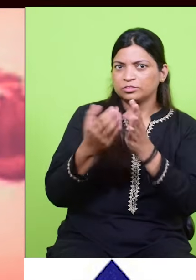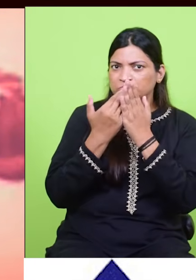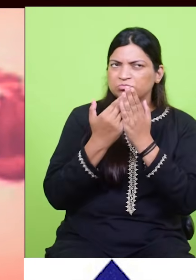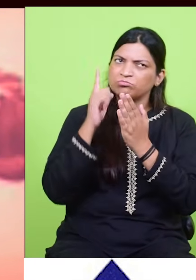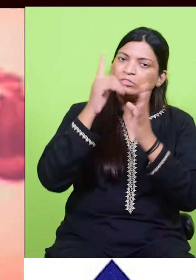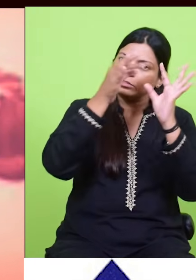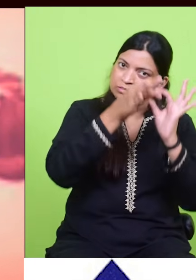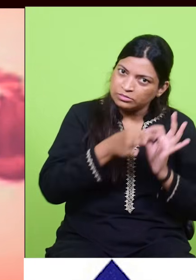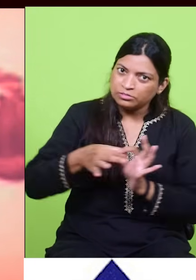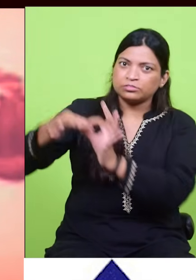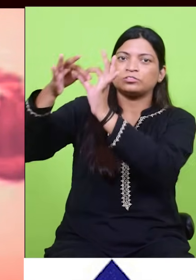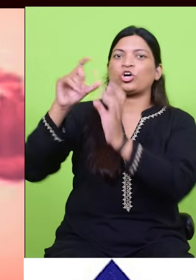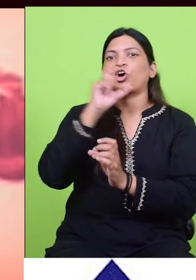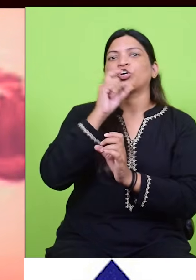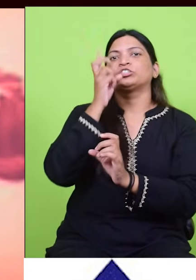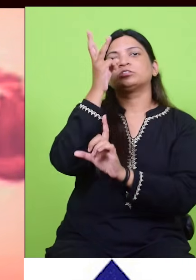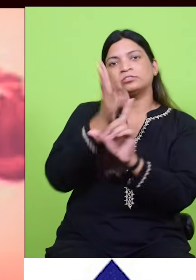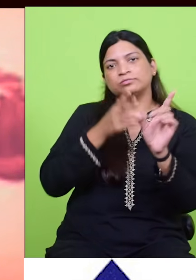हमारे श्रोतागणों के लिए? गुरदीप